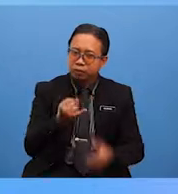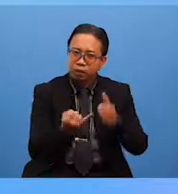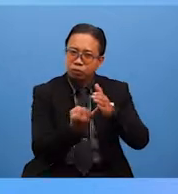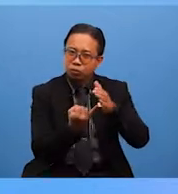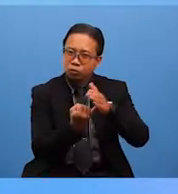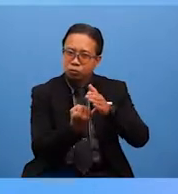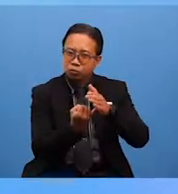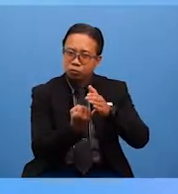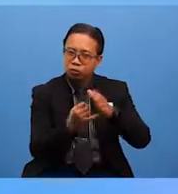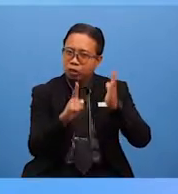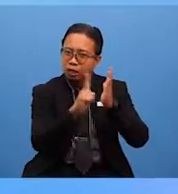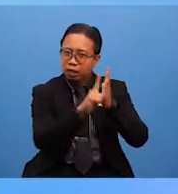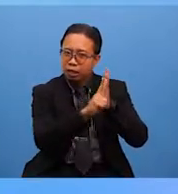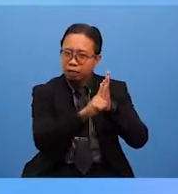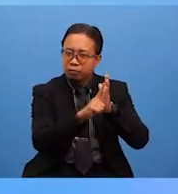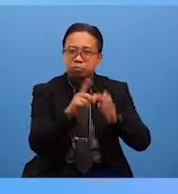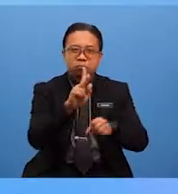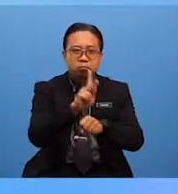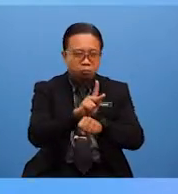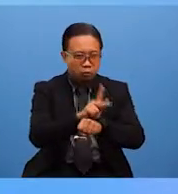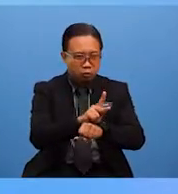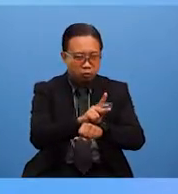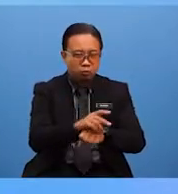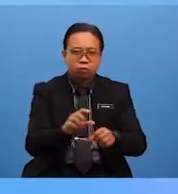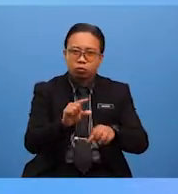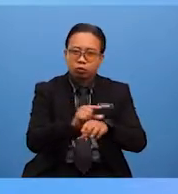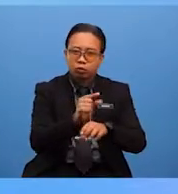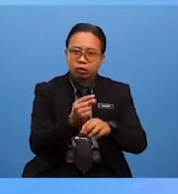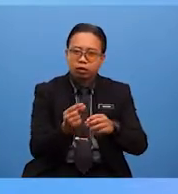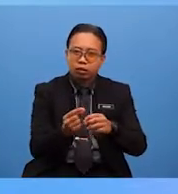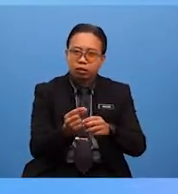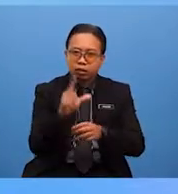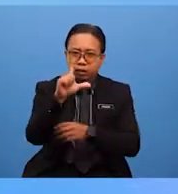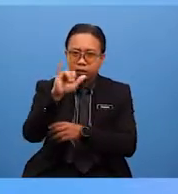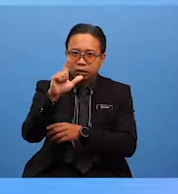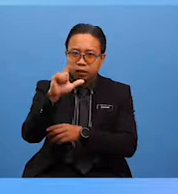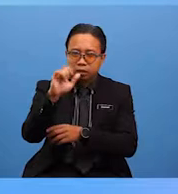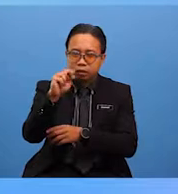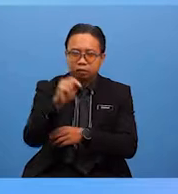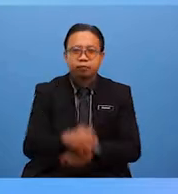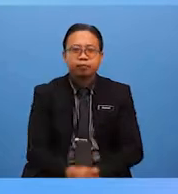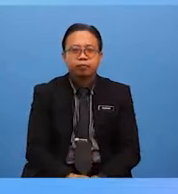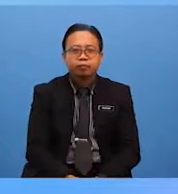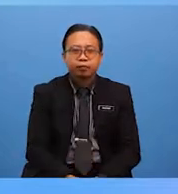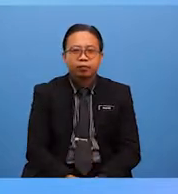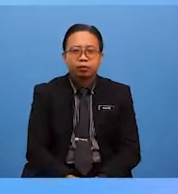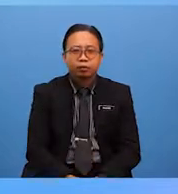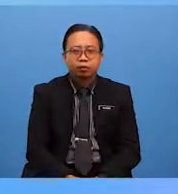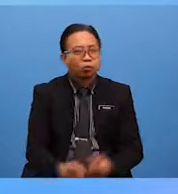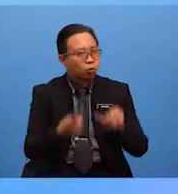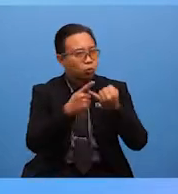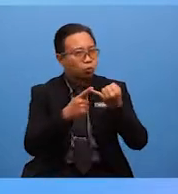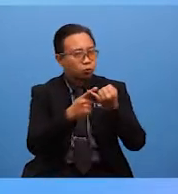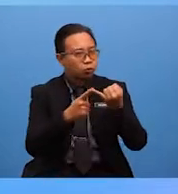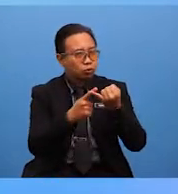pada road problem dengan menggunakan lilin seperti yang ditunjukkan bahagian hujung Blood